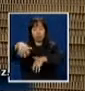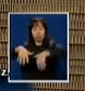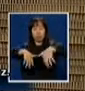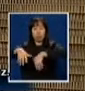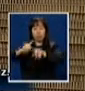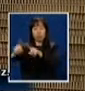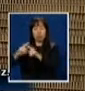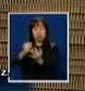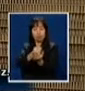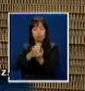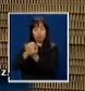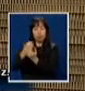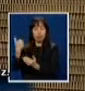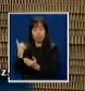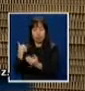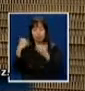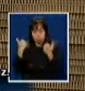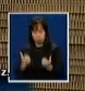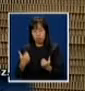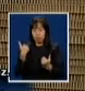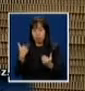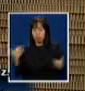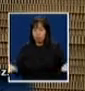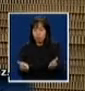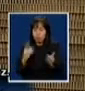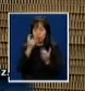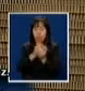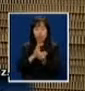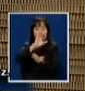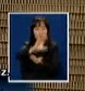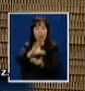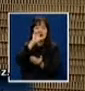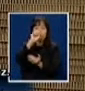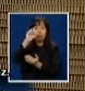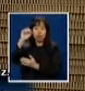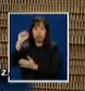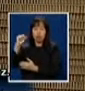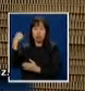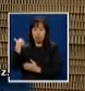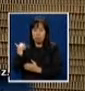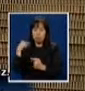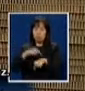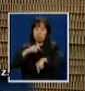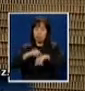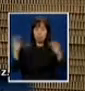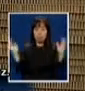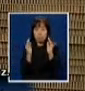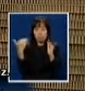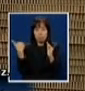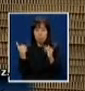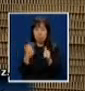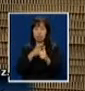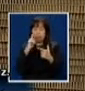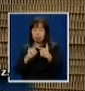ของสื่อปัจจุบันก็มีนะครับได้รับการสนับสนุนจากสสสแต่ยังค่อนข้างอยู่ในระดับที่จำกัดนะครับก็จะมีองค์กรที่